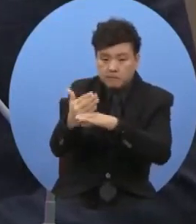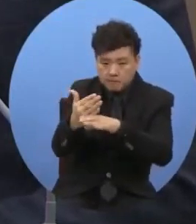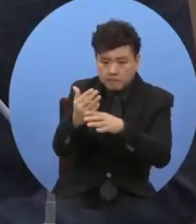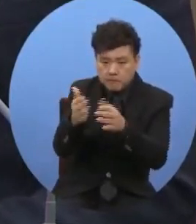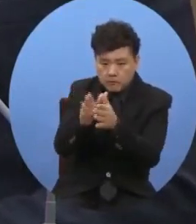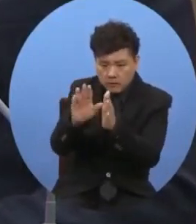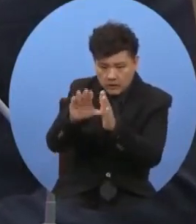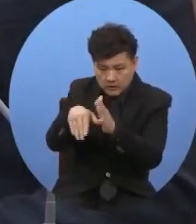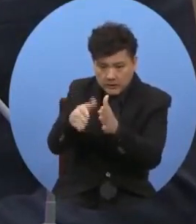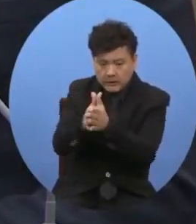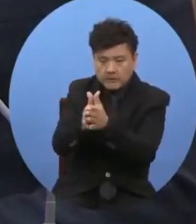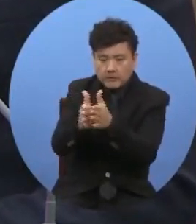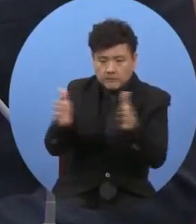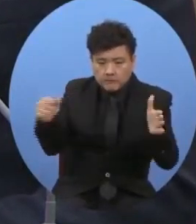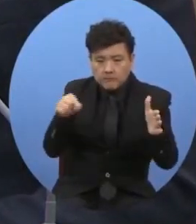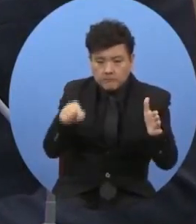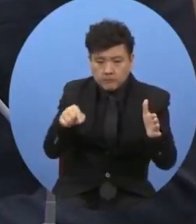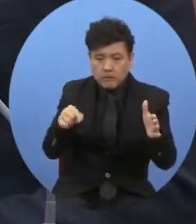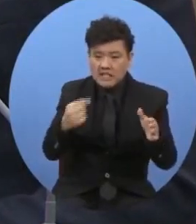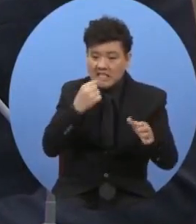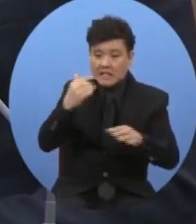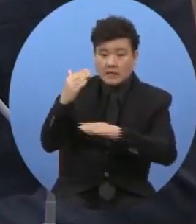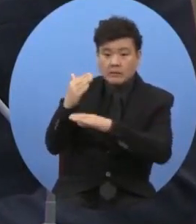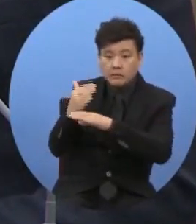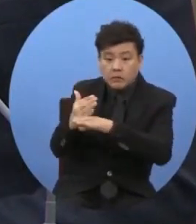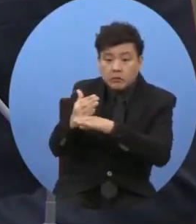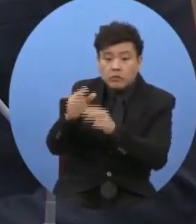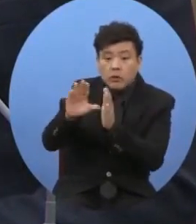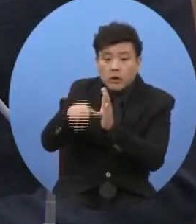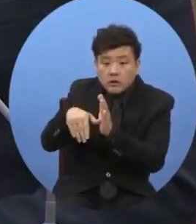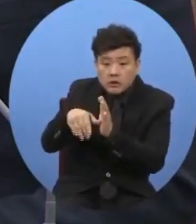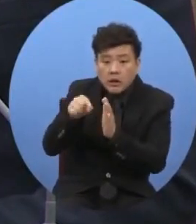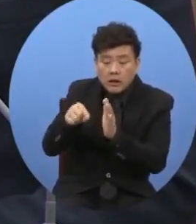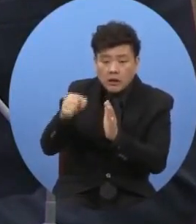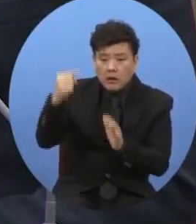있다. 그러면 민주화 시대에 우리들의 인식론은 뭐냐?